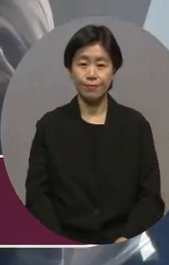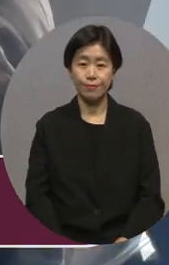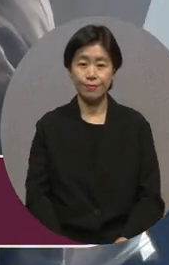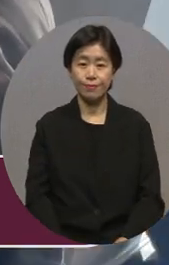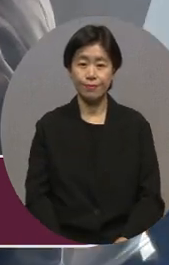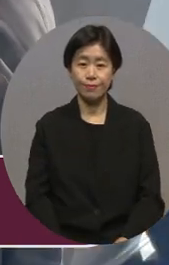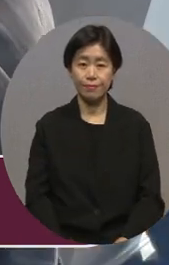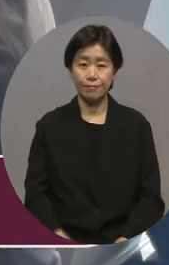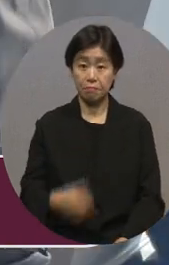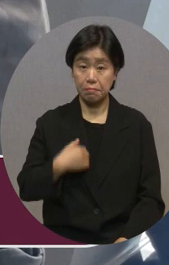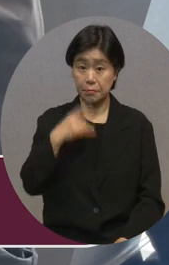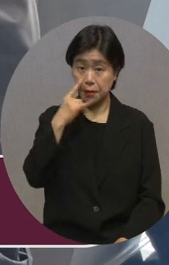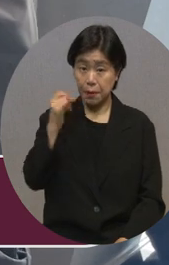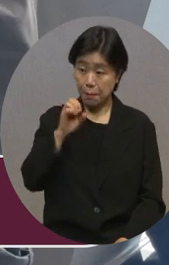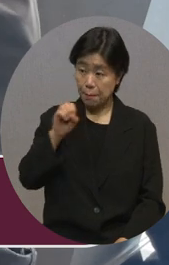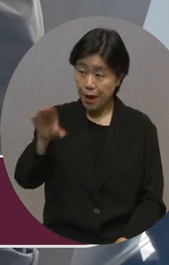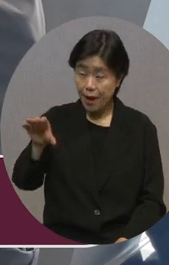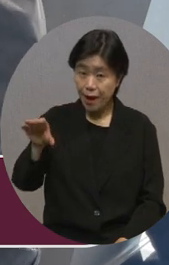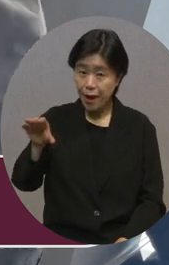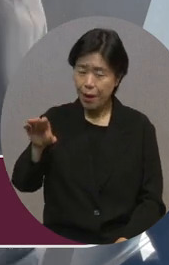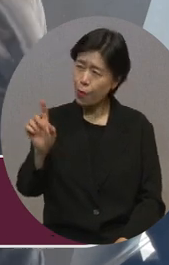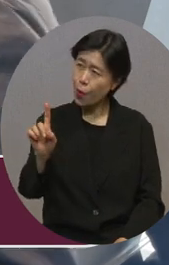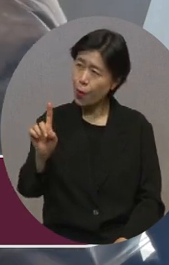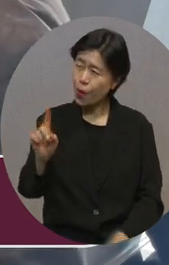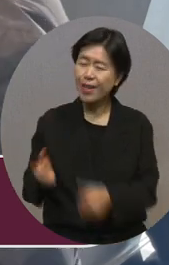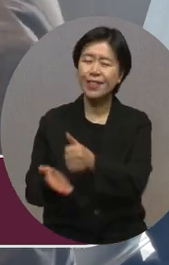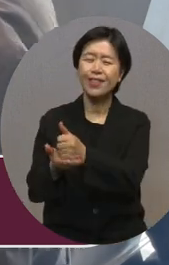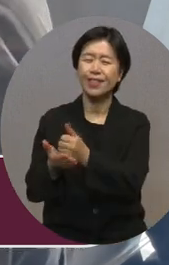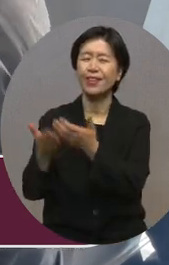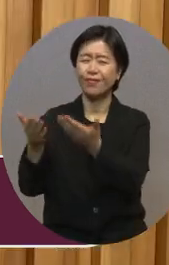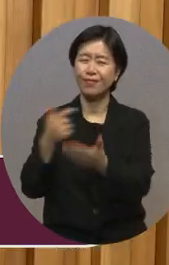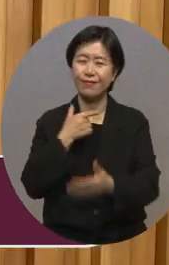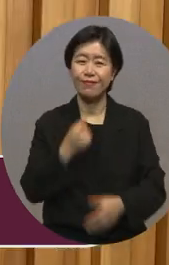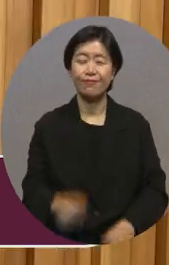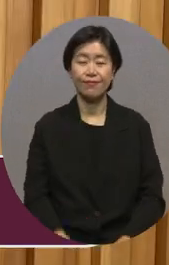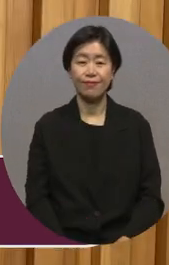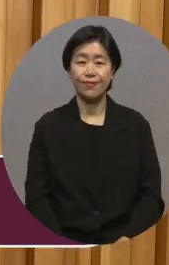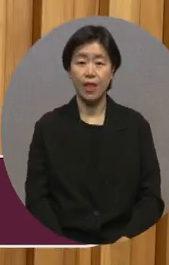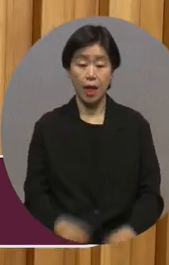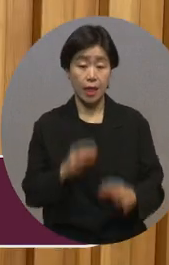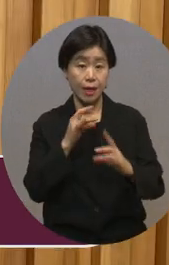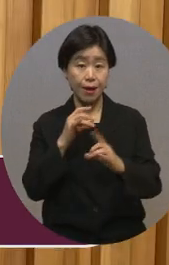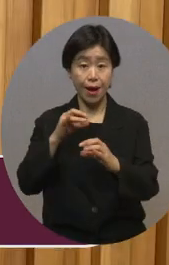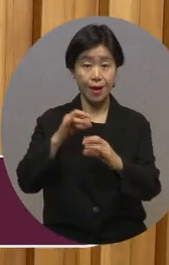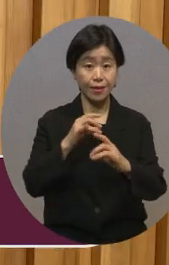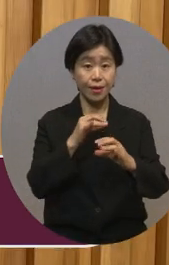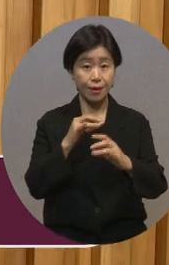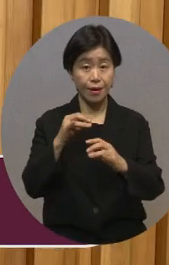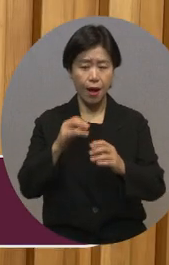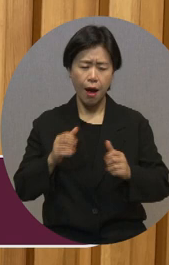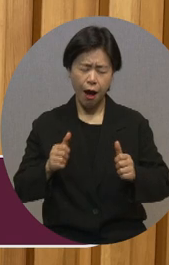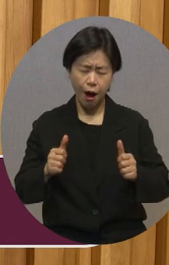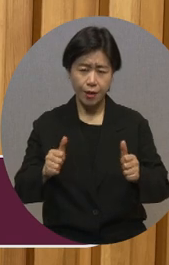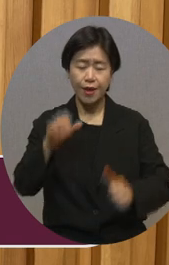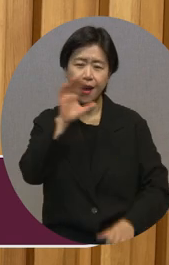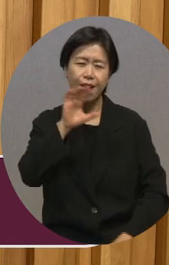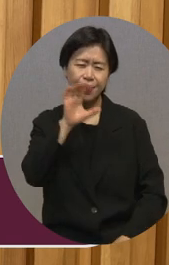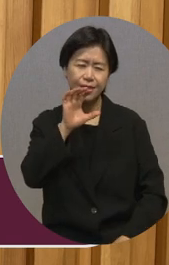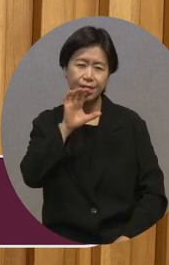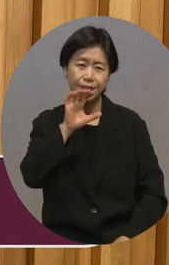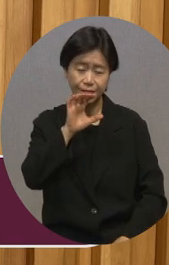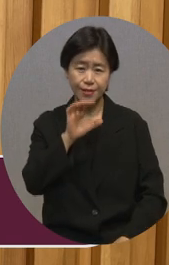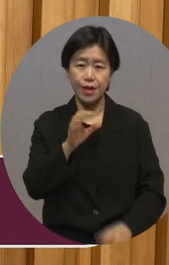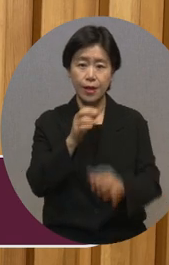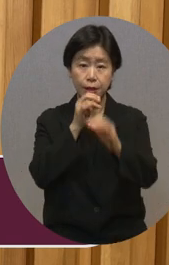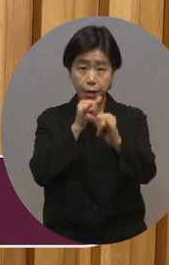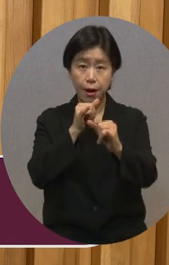엄마한테 말씀 드리려면 칭찬해 드리고 싶어요. 클라리넷 연습 열심히 잘해가지고